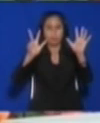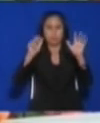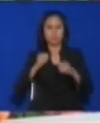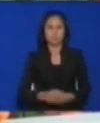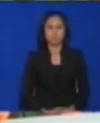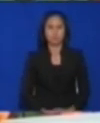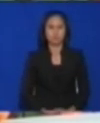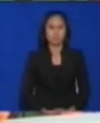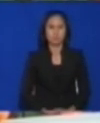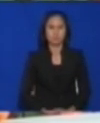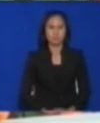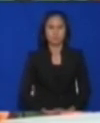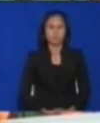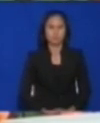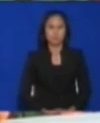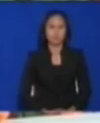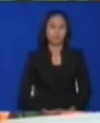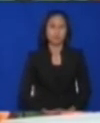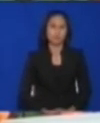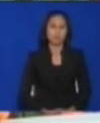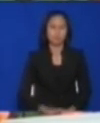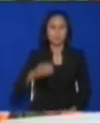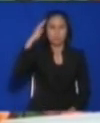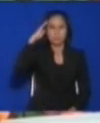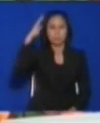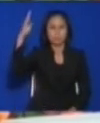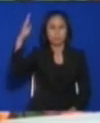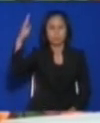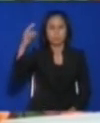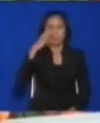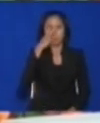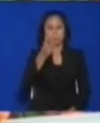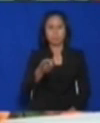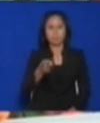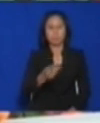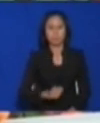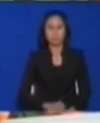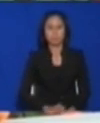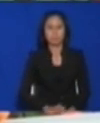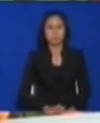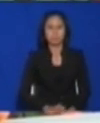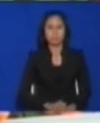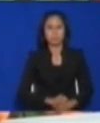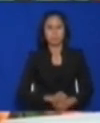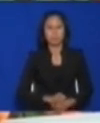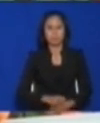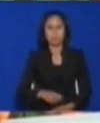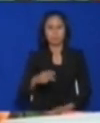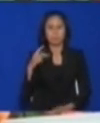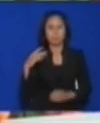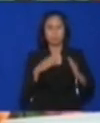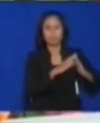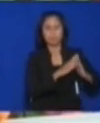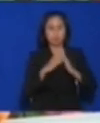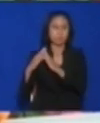belakangan ini pemerintah pusat memberikan perhatian luar biasa kepada posisi strategis kota Tegal sebagai